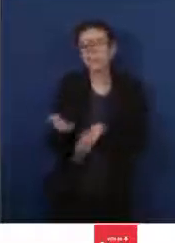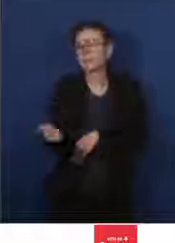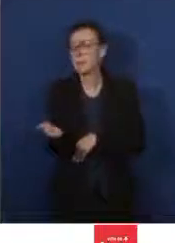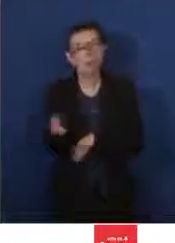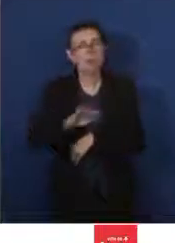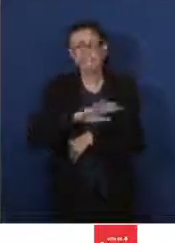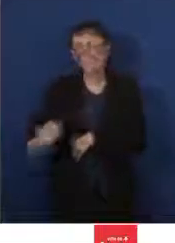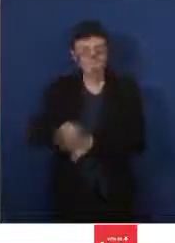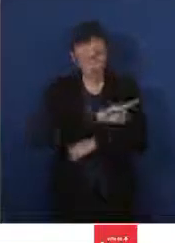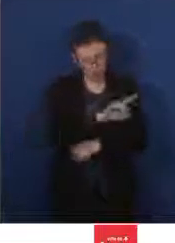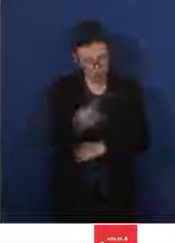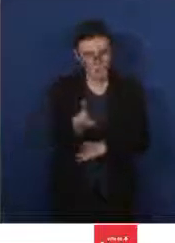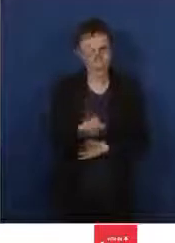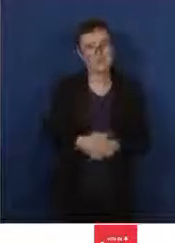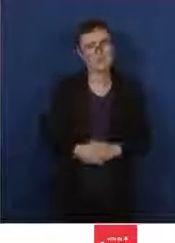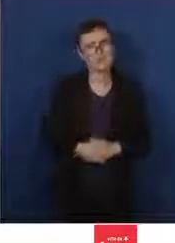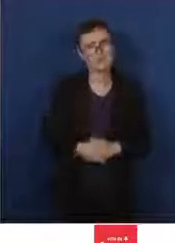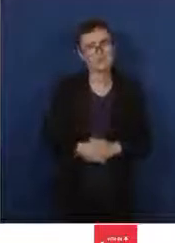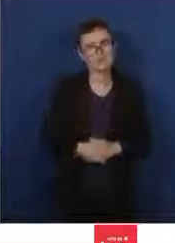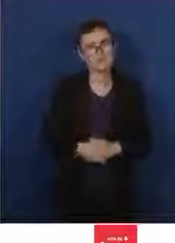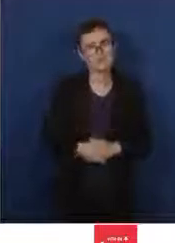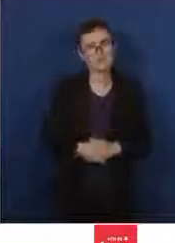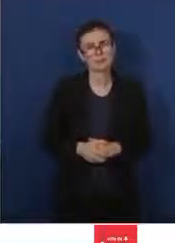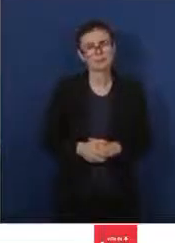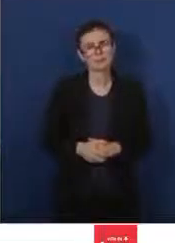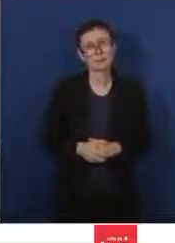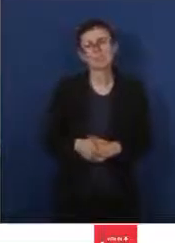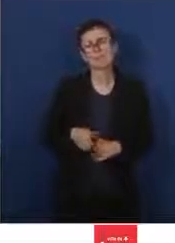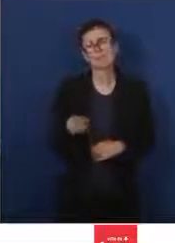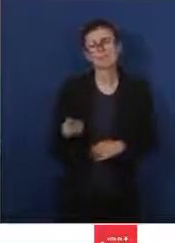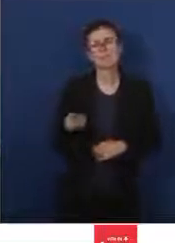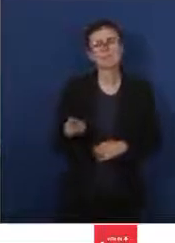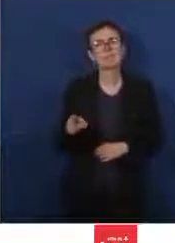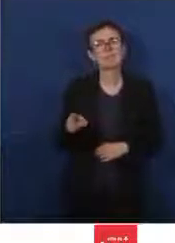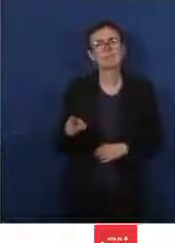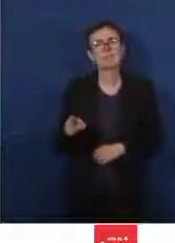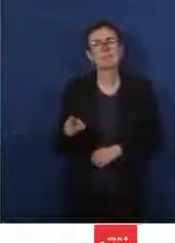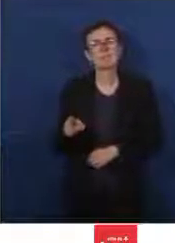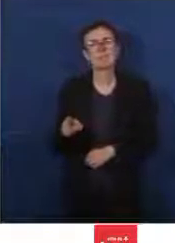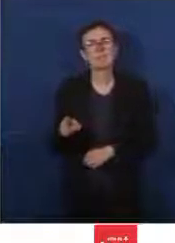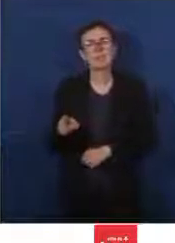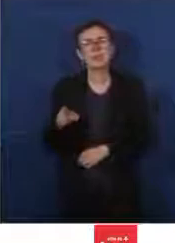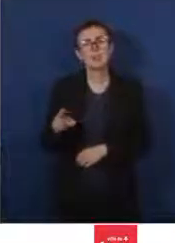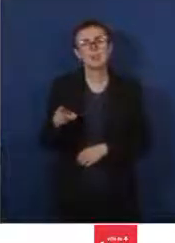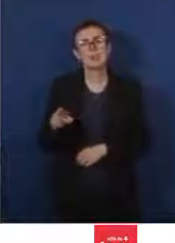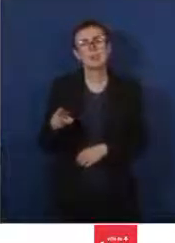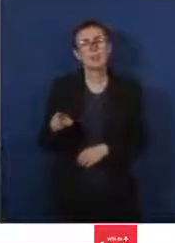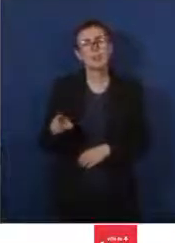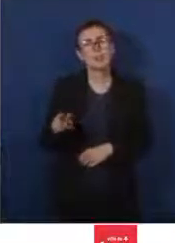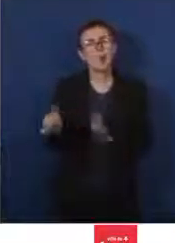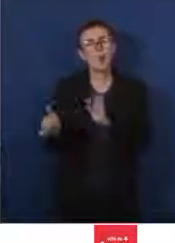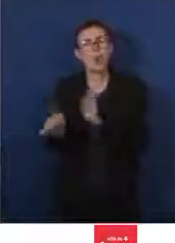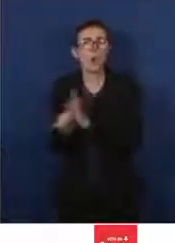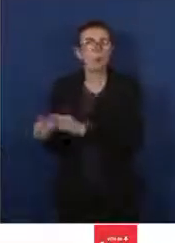comme le disait notre collègue précité, à bâcler quelque chose qui fasse beau à lire ou à entendre. Je vous remercie.